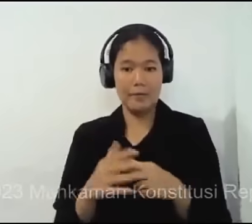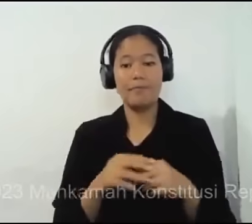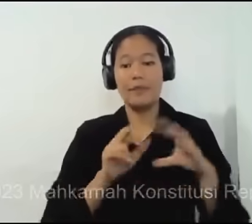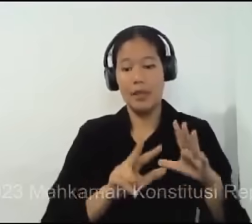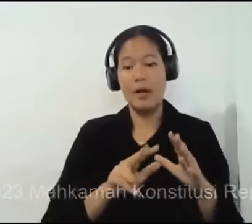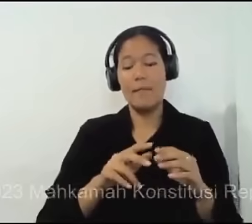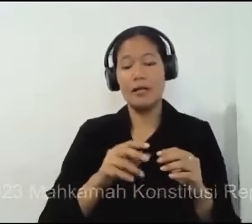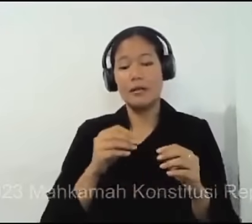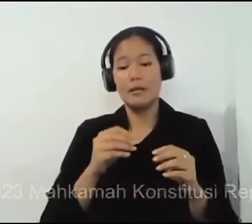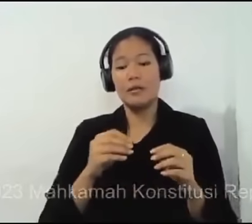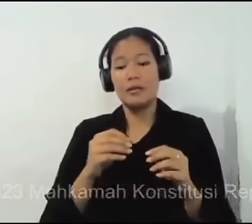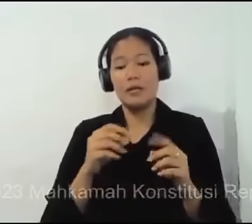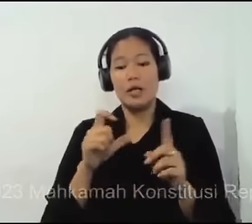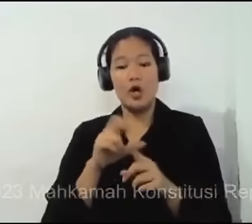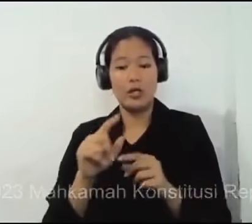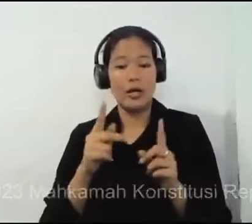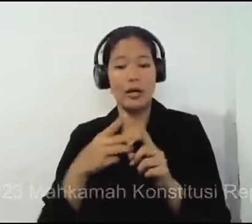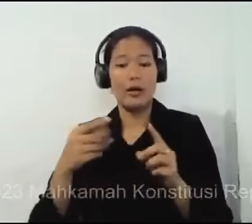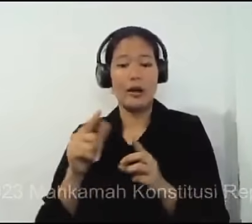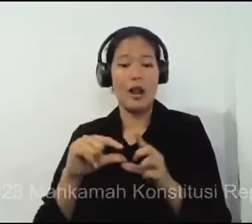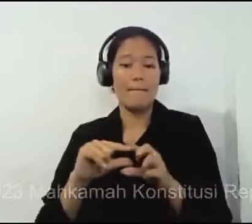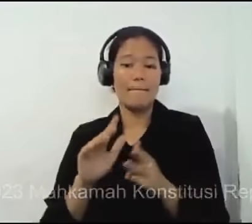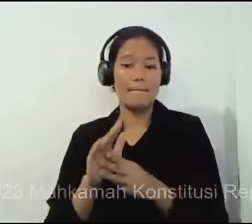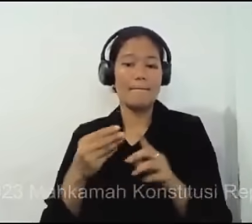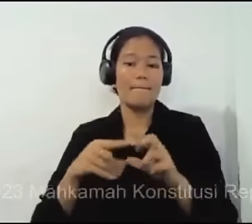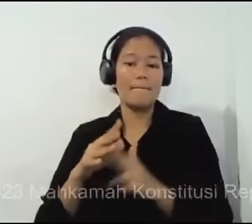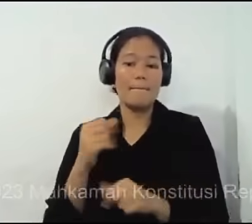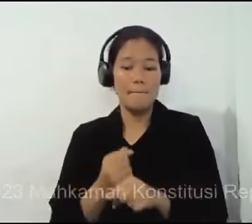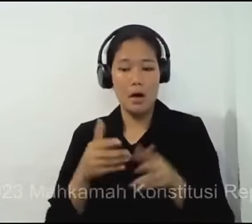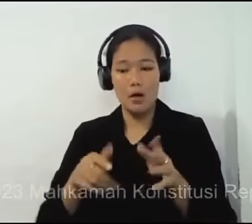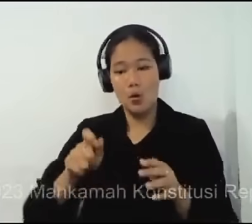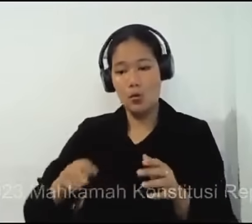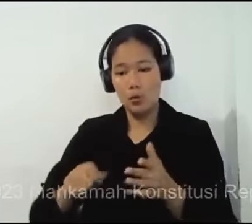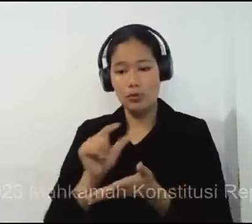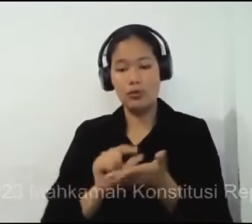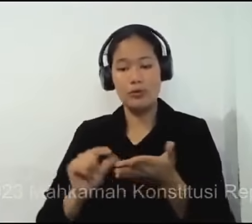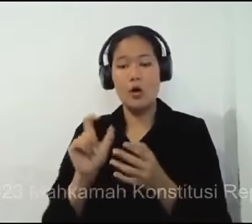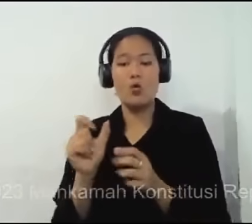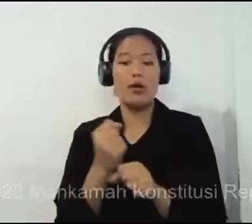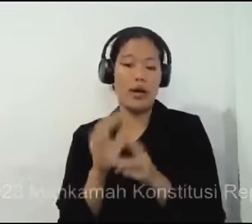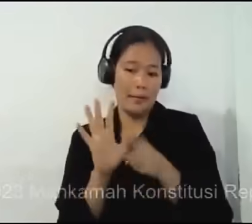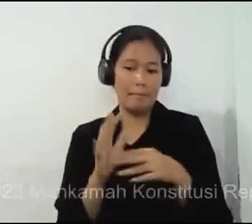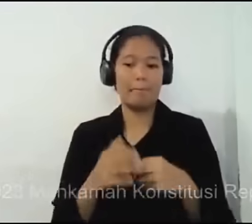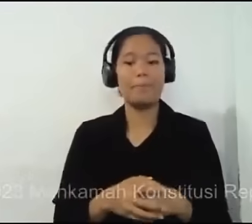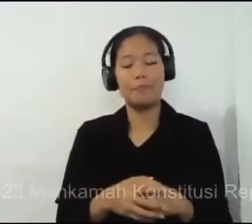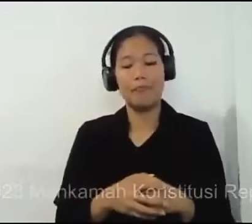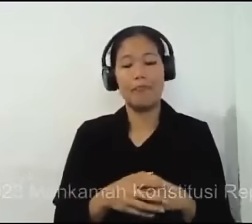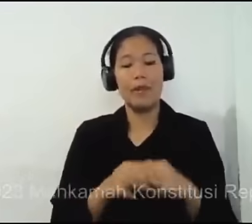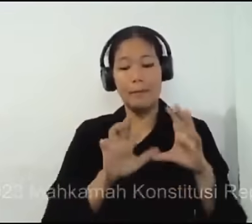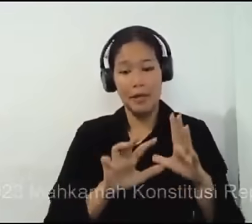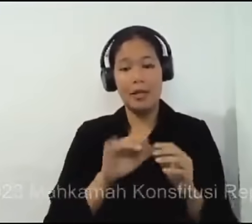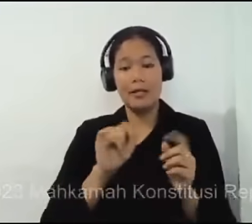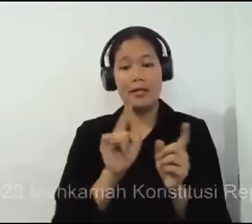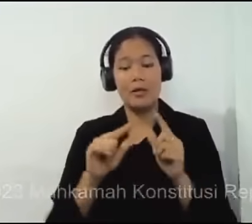Wi wirat raman Fakultas Hukum Universitas Gajah Madah 9 Iwan